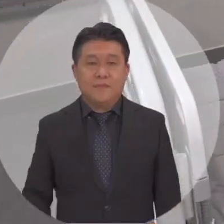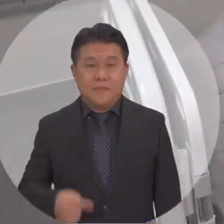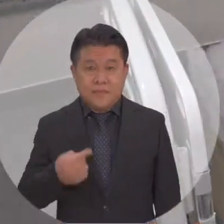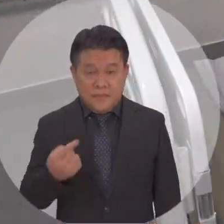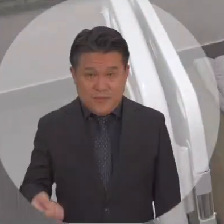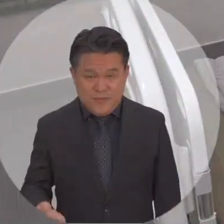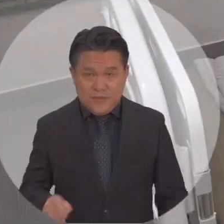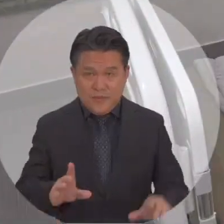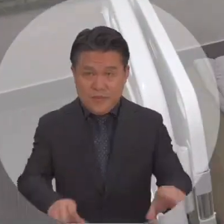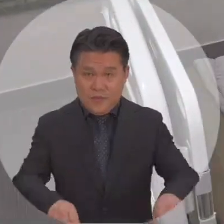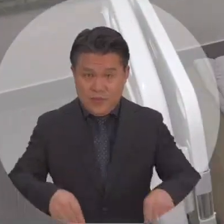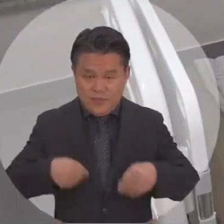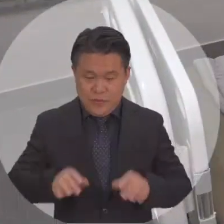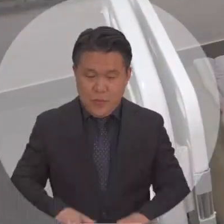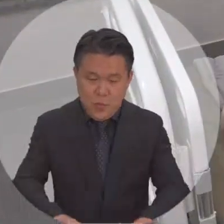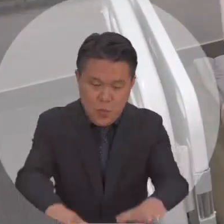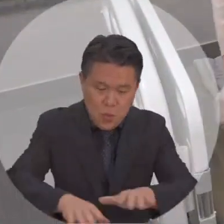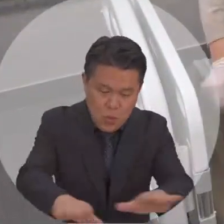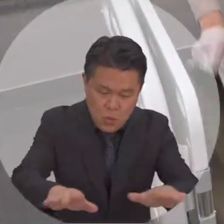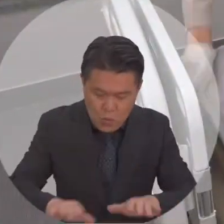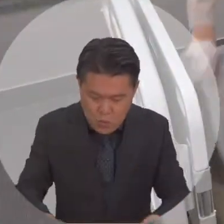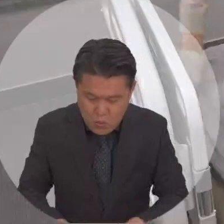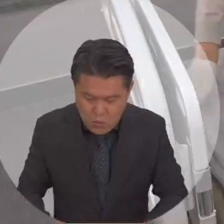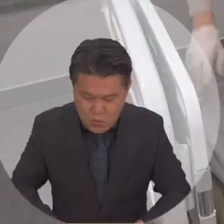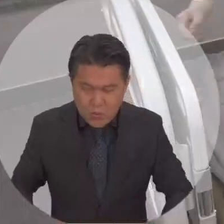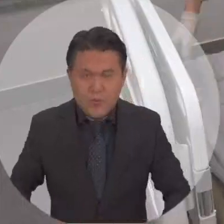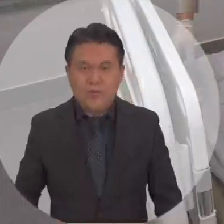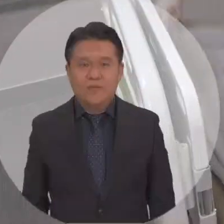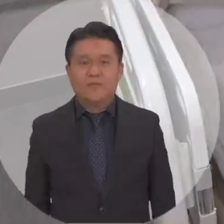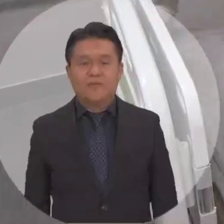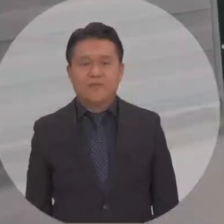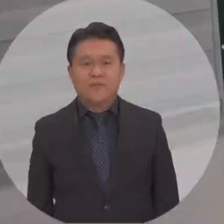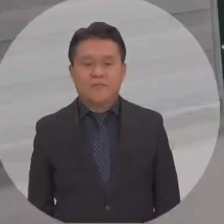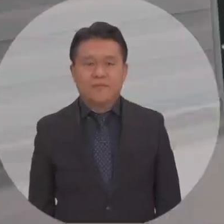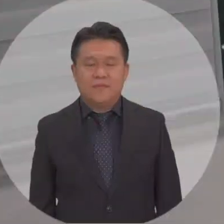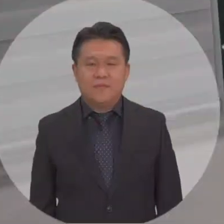커버를 씌운 담요나 이불을 펴서 정리합니다.